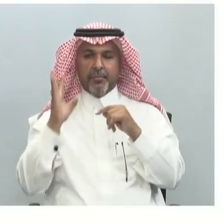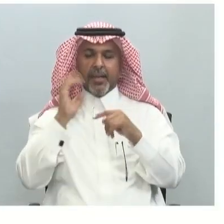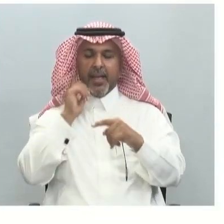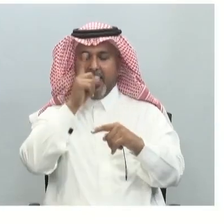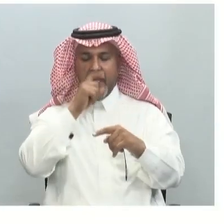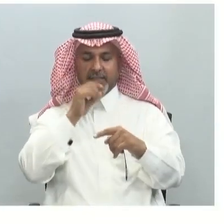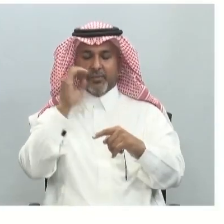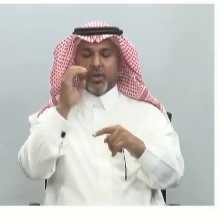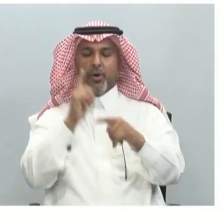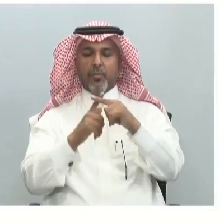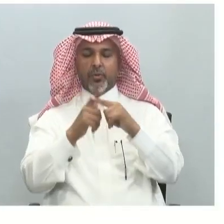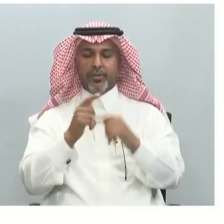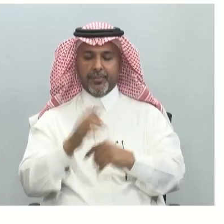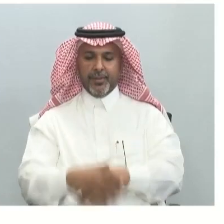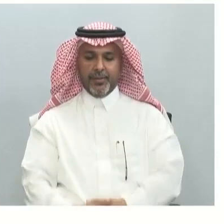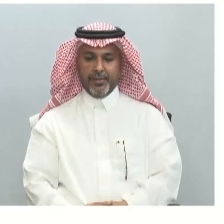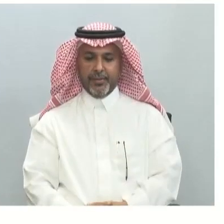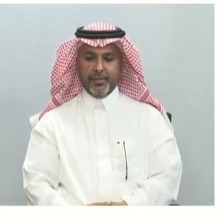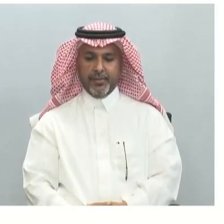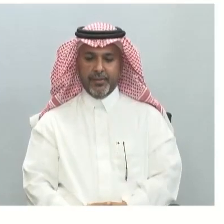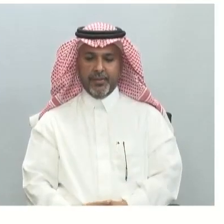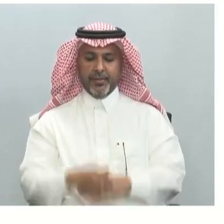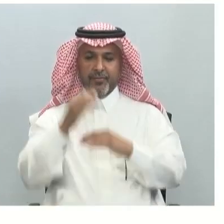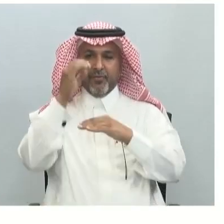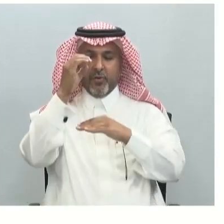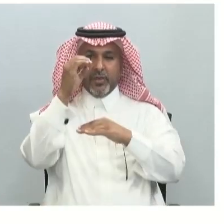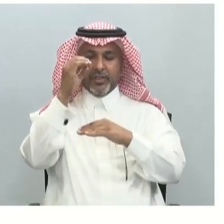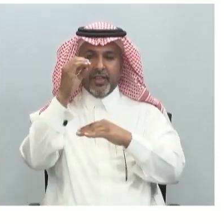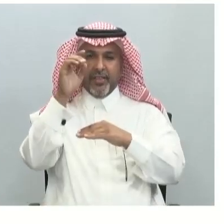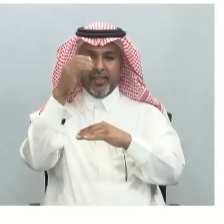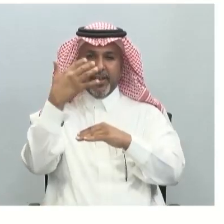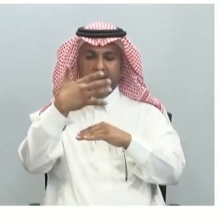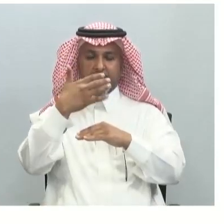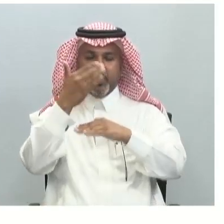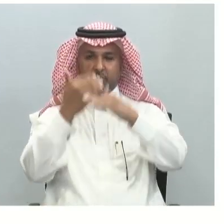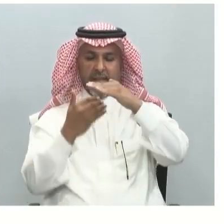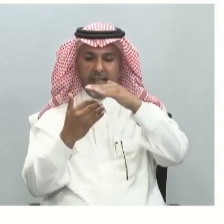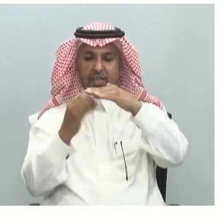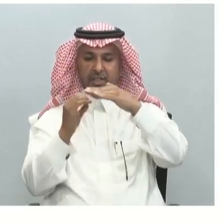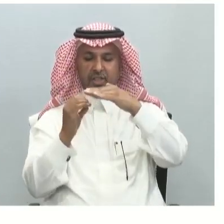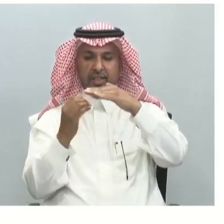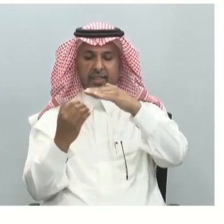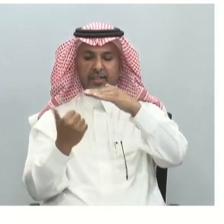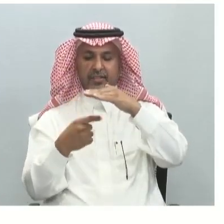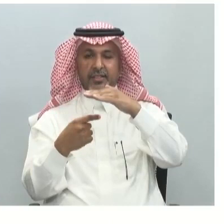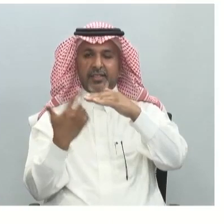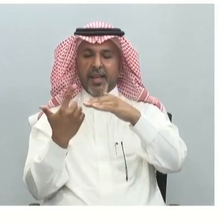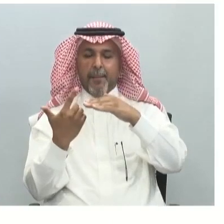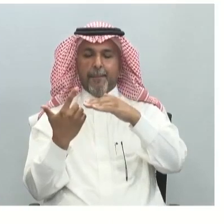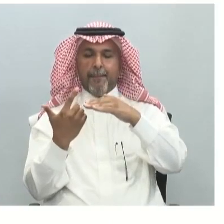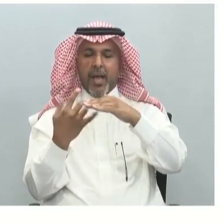الاجابه السالبه جذر خمسين راح يكون في البسط على جذر 16 اللي هو اربعه